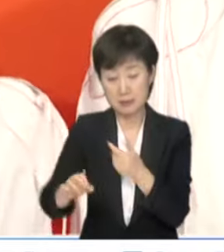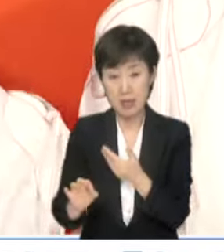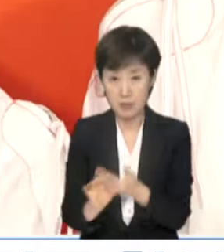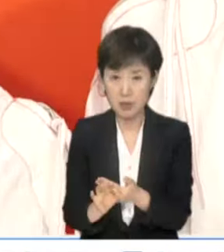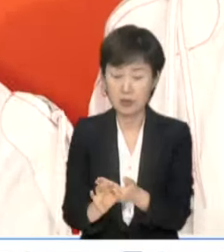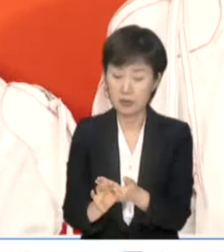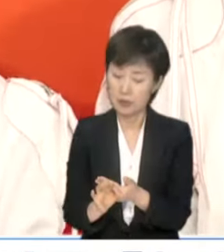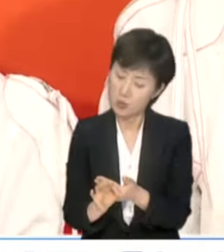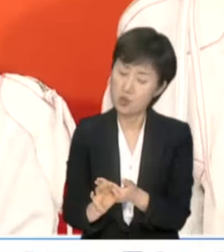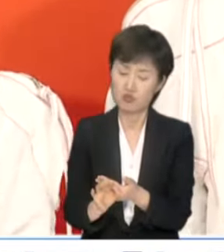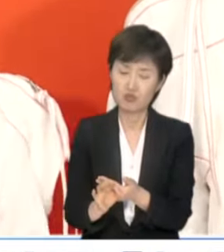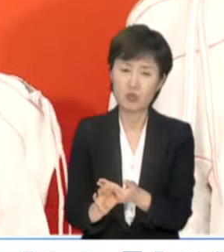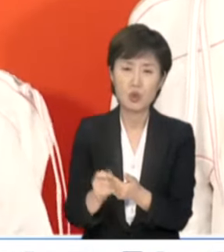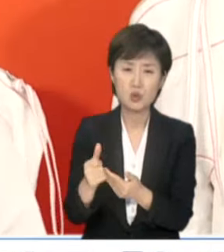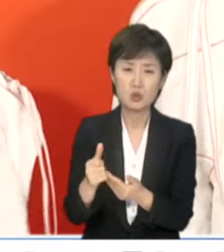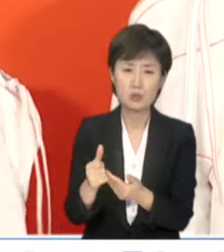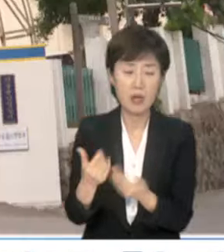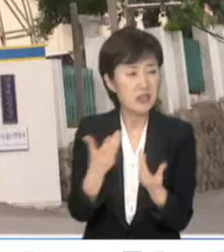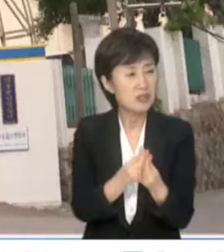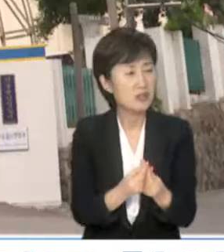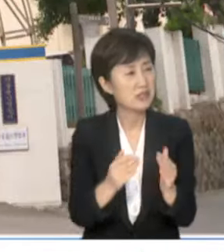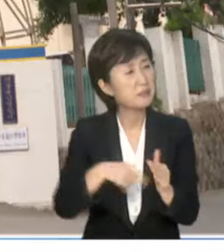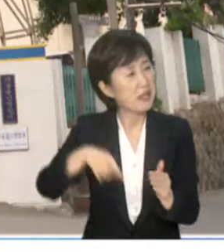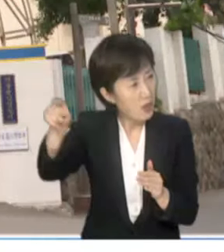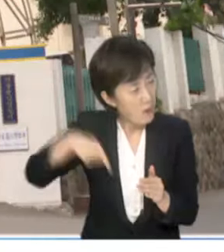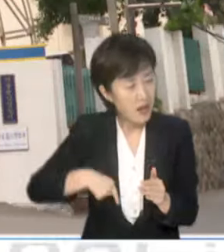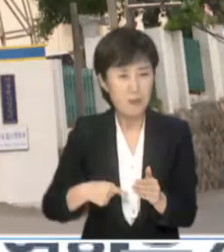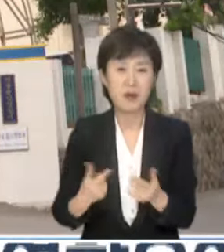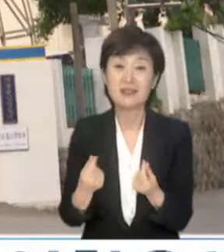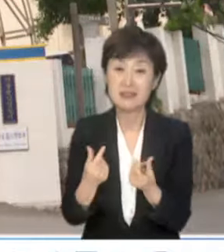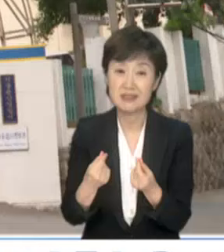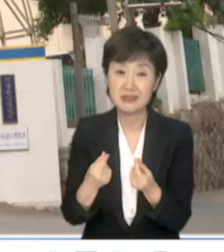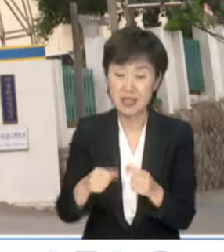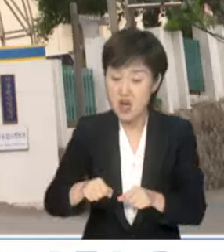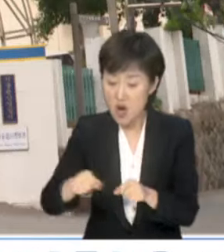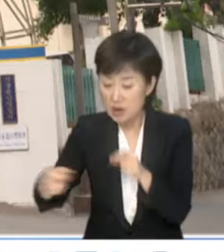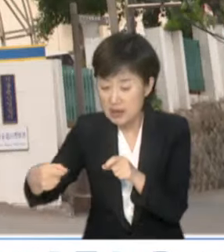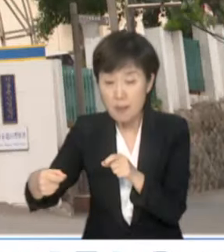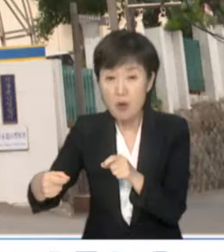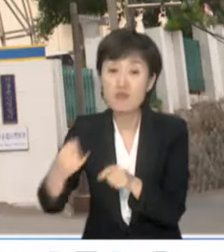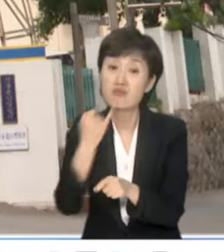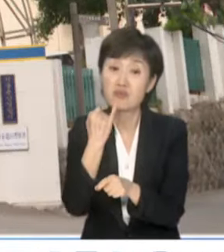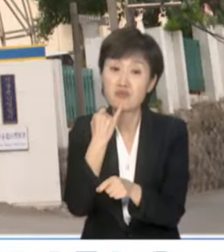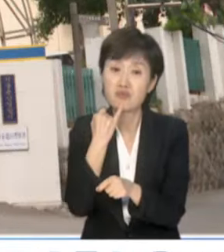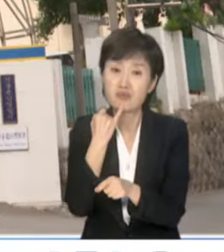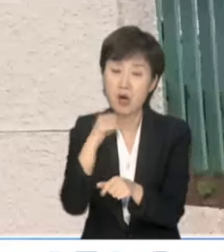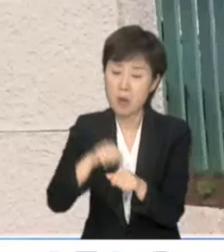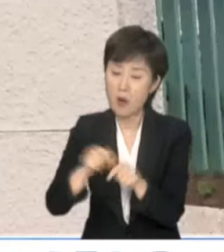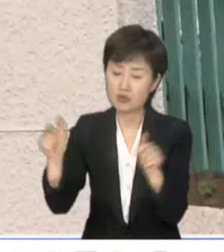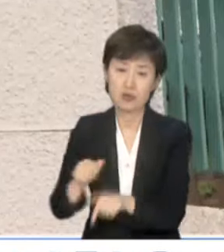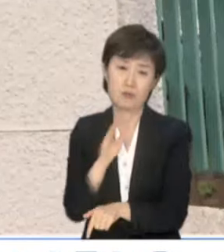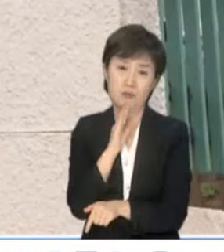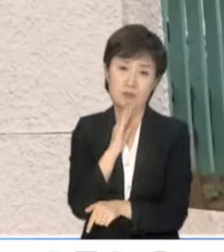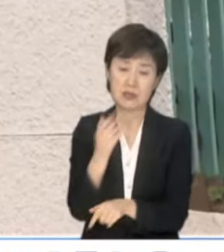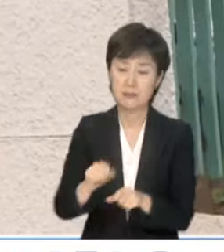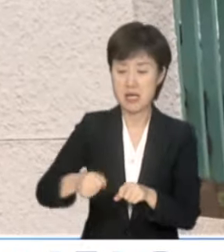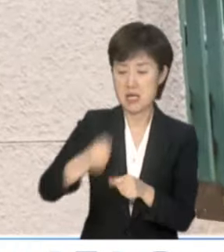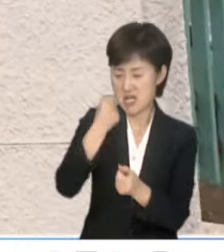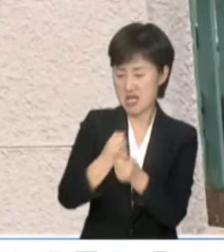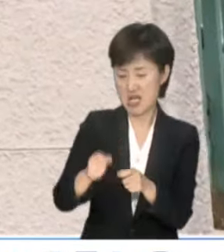있다. 짧은 구간에 그냥 집에 잠깐 가느냐고 가는 정도면 조금 더 선처의 여지가 있지만 이동 거리가 길면 길수록 사고